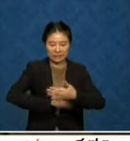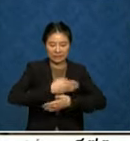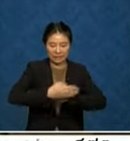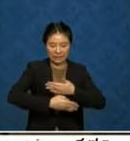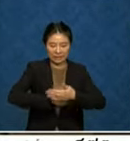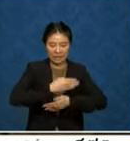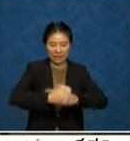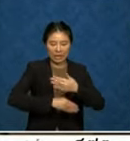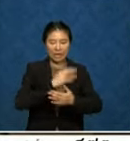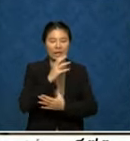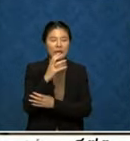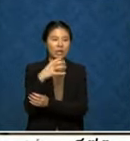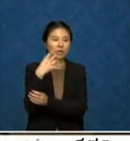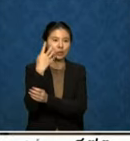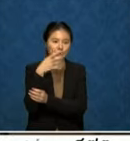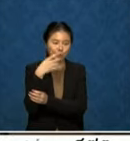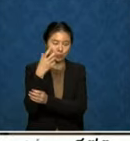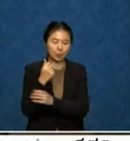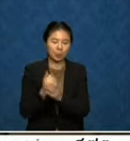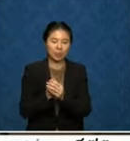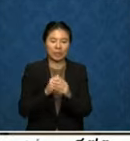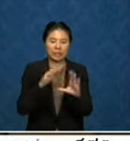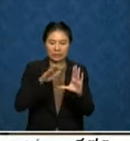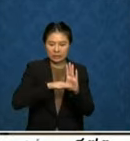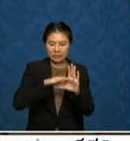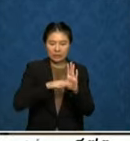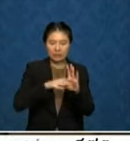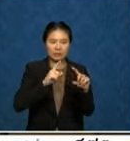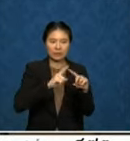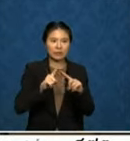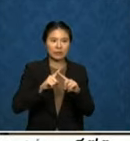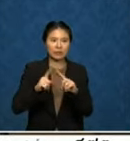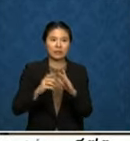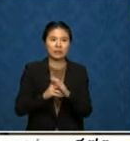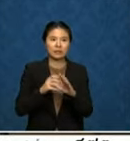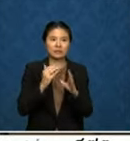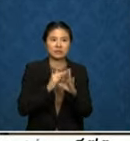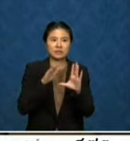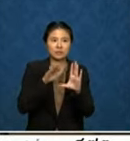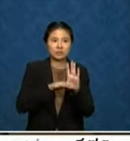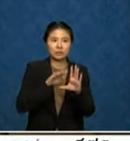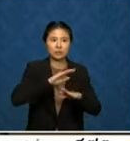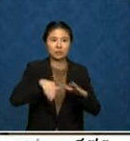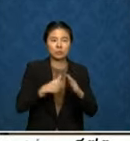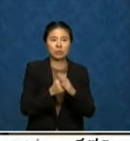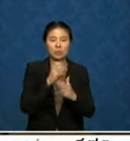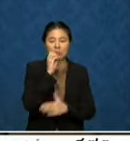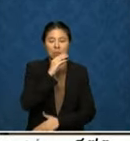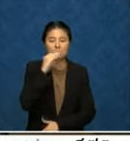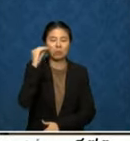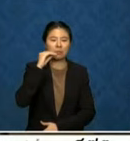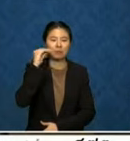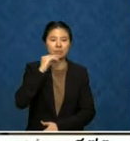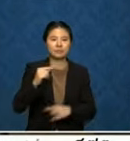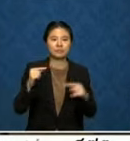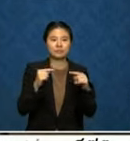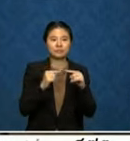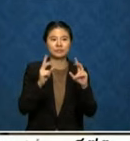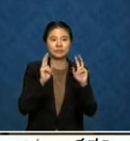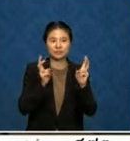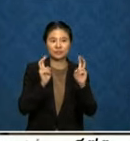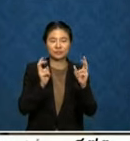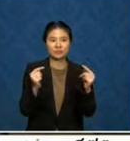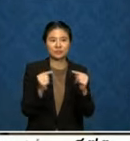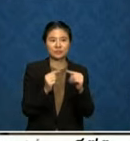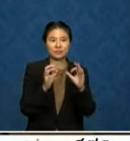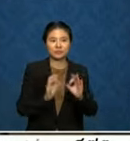ช่อโกงประชาชนมีเพื่อนสมาชิกหลายท่านได้พูดกันไปแล้วในหลากหลายมิตินะคะแต่มิติที่ดิฉันจะพูดต่อไปนี้ค่ะเป็นมิ